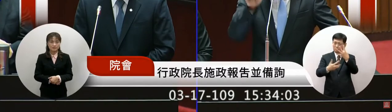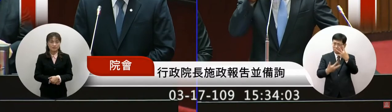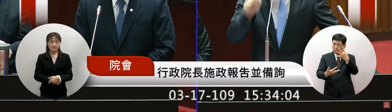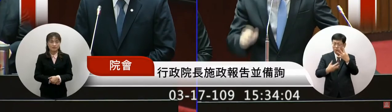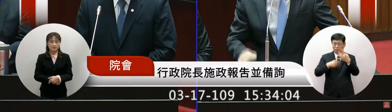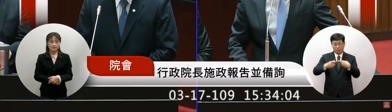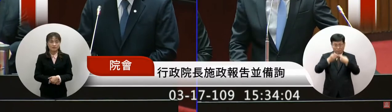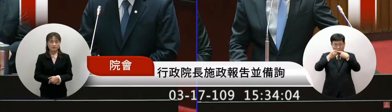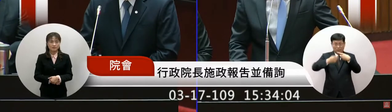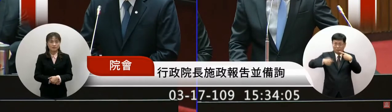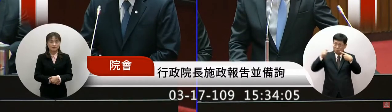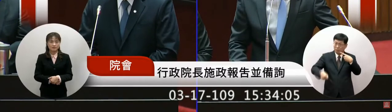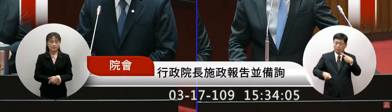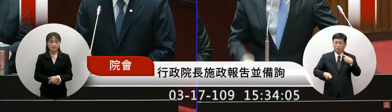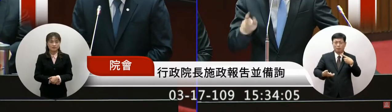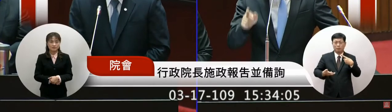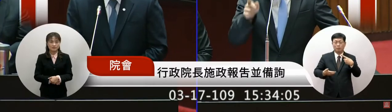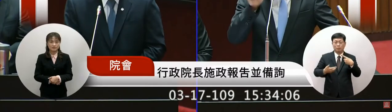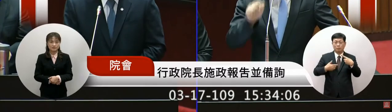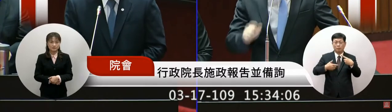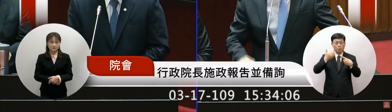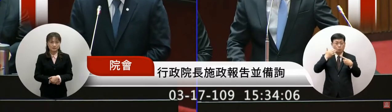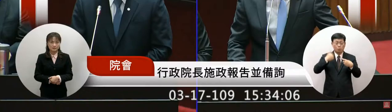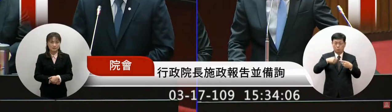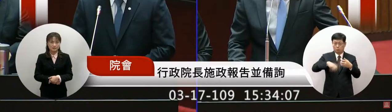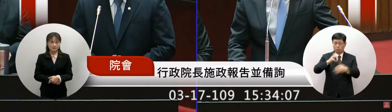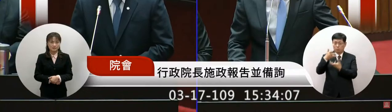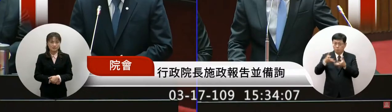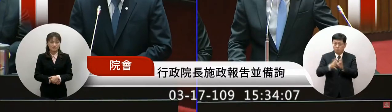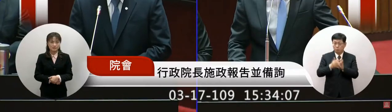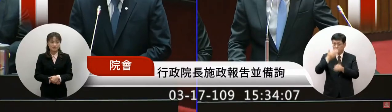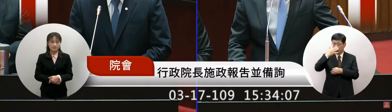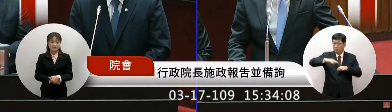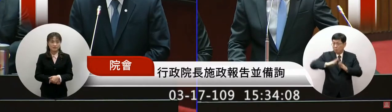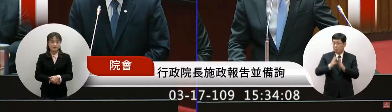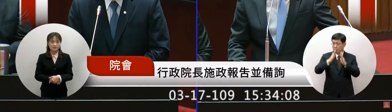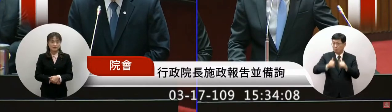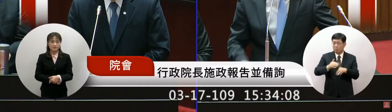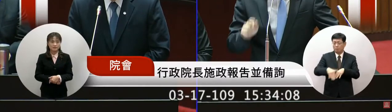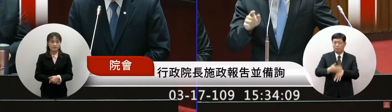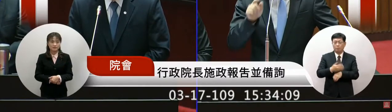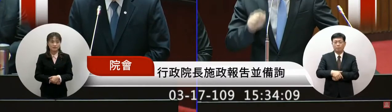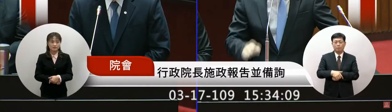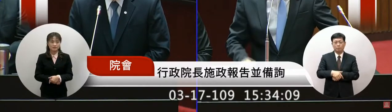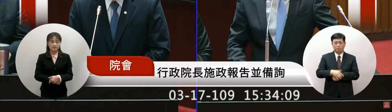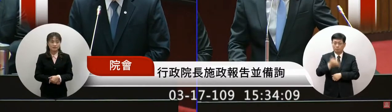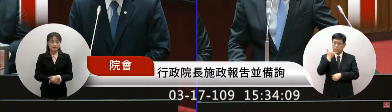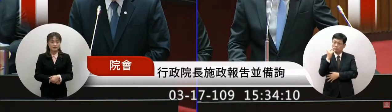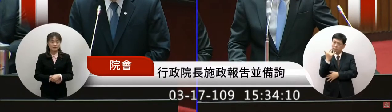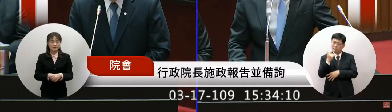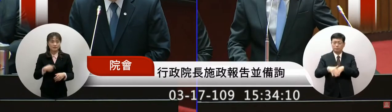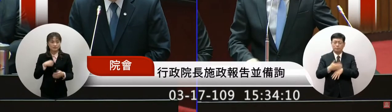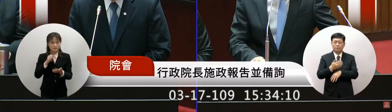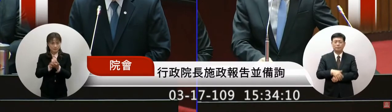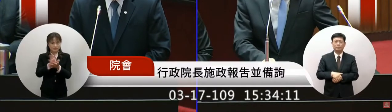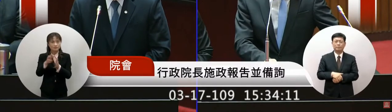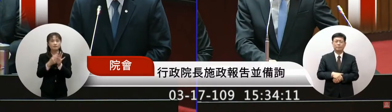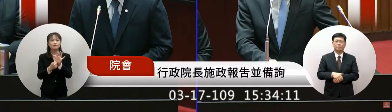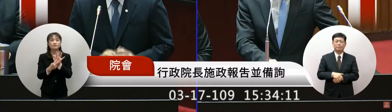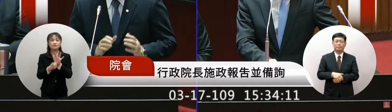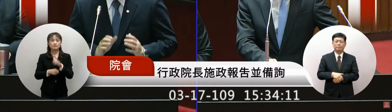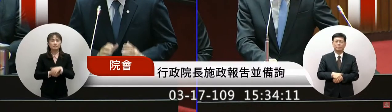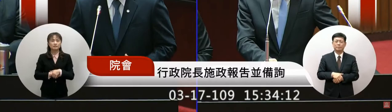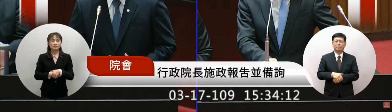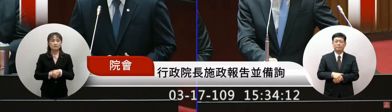即届头一摆判决，判了那赖进波赢，你敢就要甲拆？你敢袂使阁甲等落？ 我跟委员说明